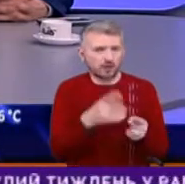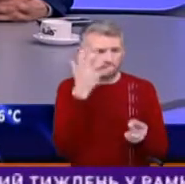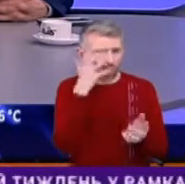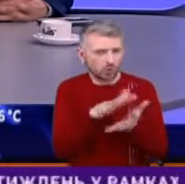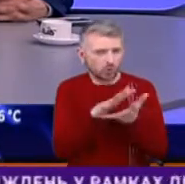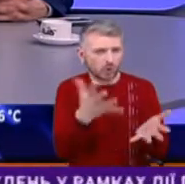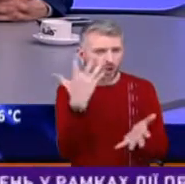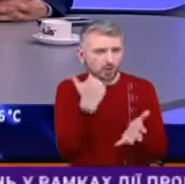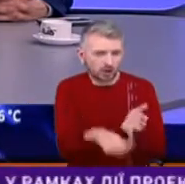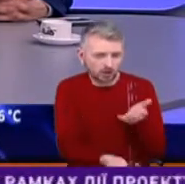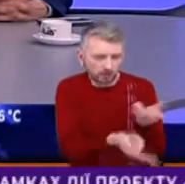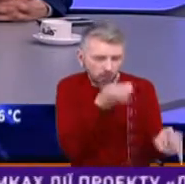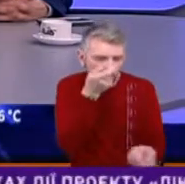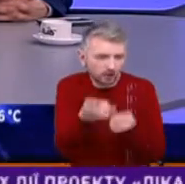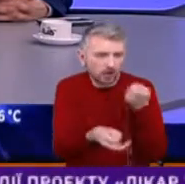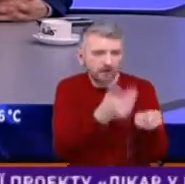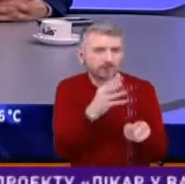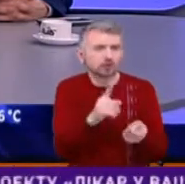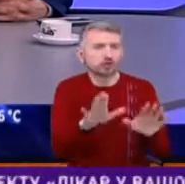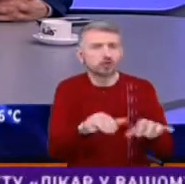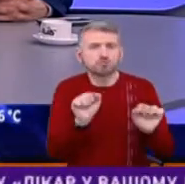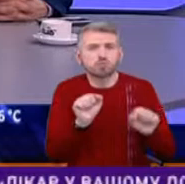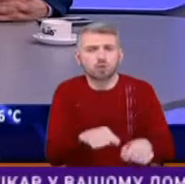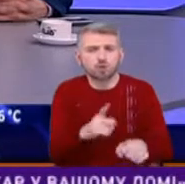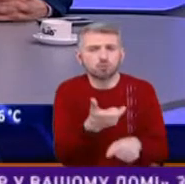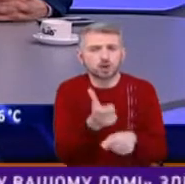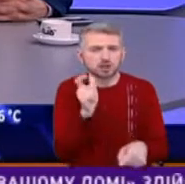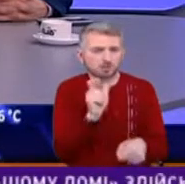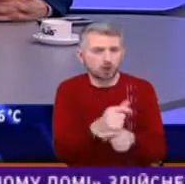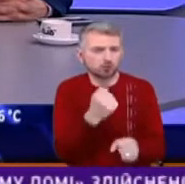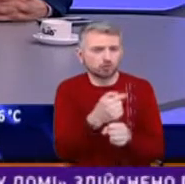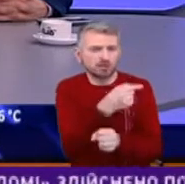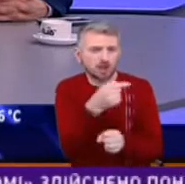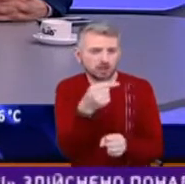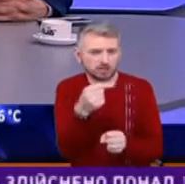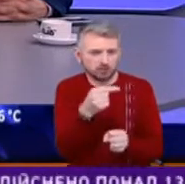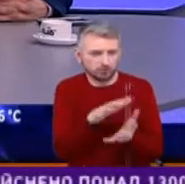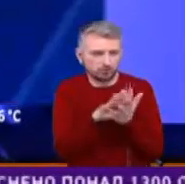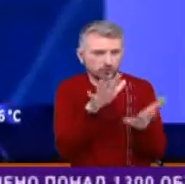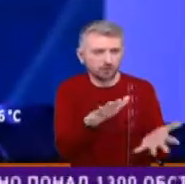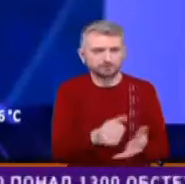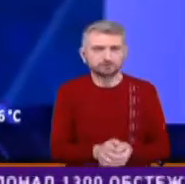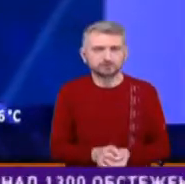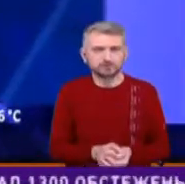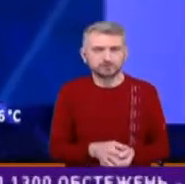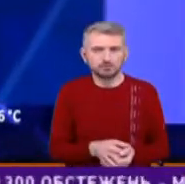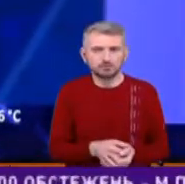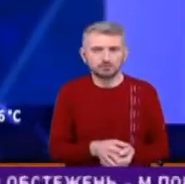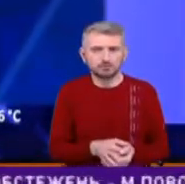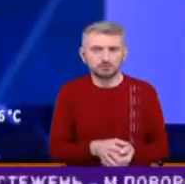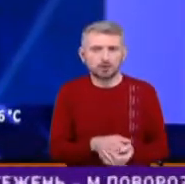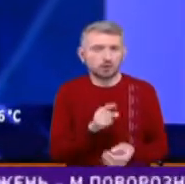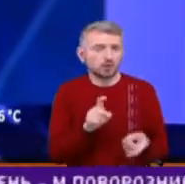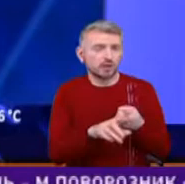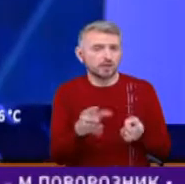коли достається все, що тільки можна, щоб максимально зробити оцей негативний фон. Тому На місці не тут